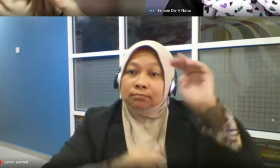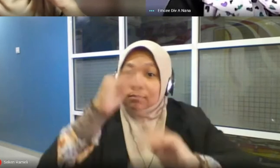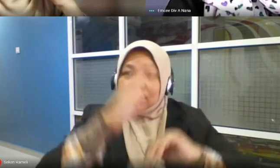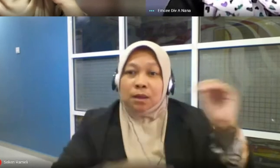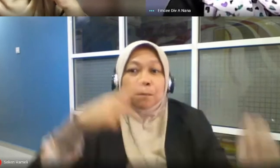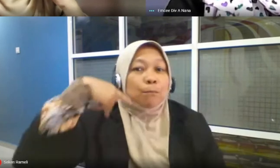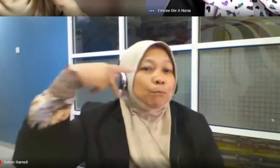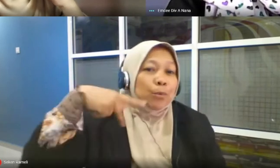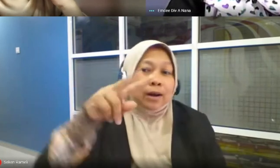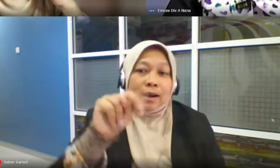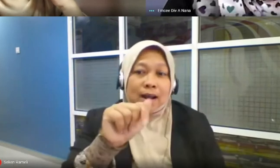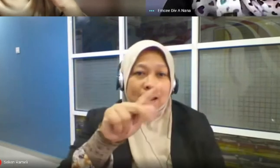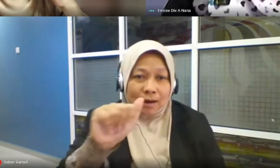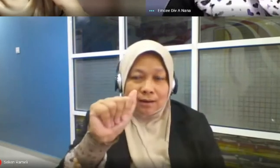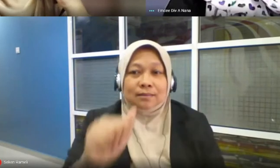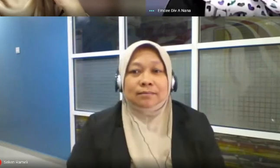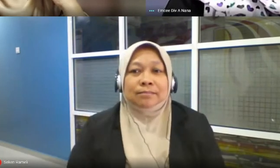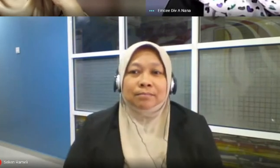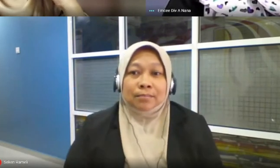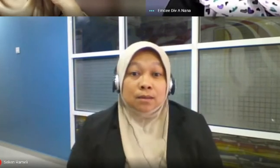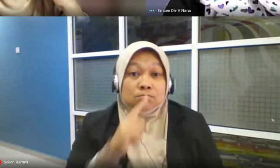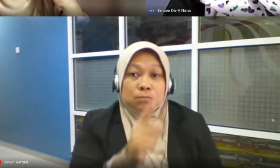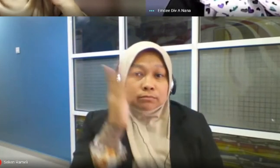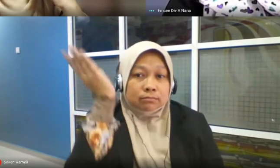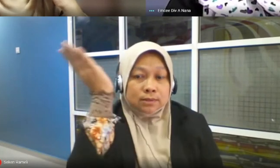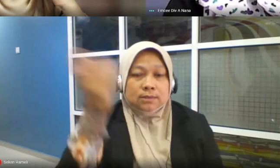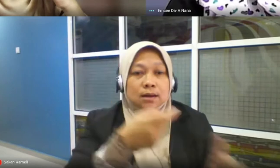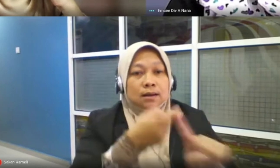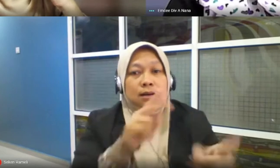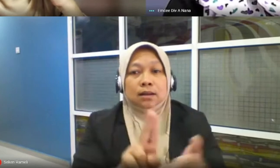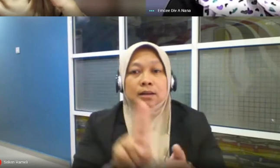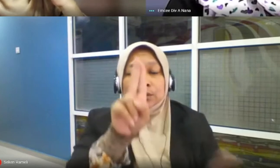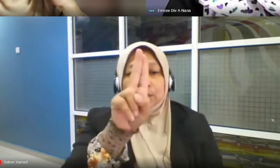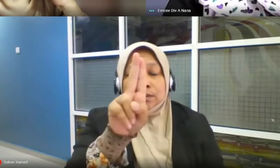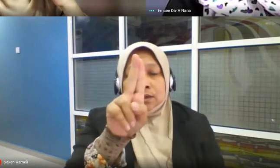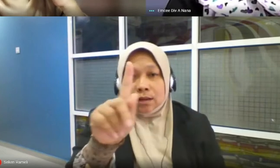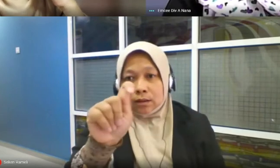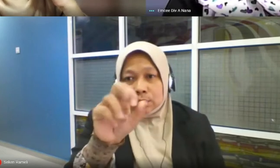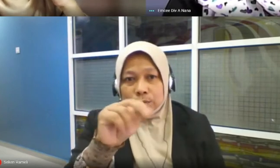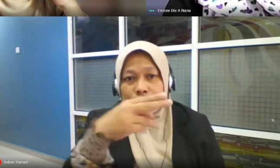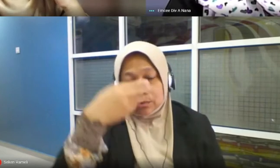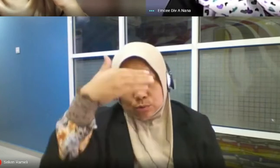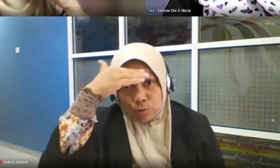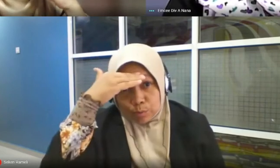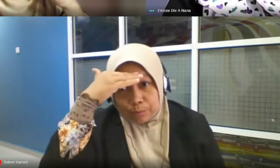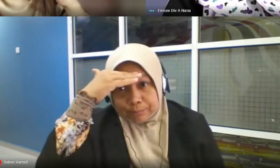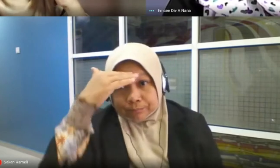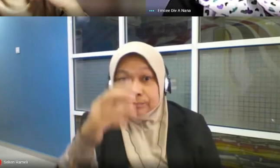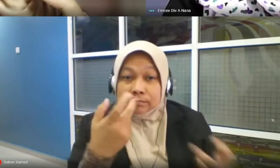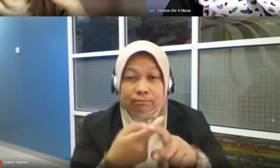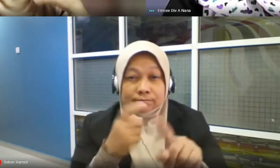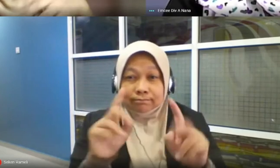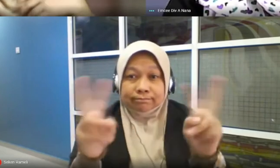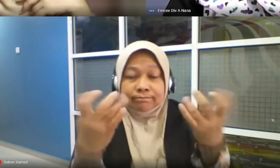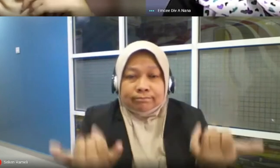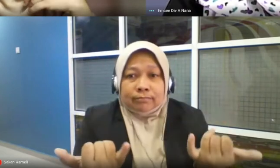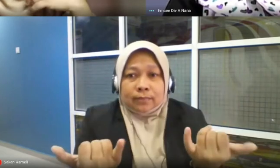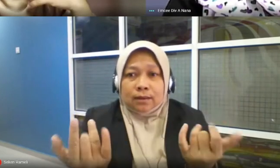dengan Puan Nana, pensyarah daripada Universiti Tun Hussein On Johor. Tetapi topik pagi ini kita lebih